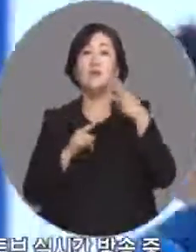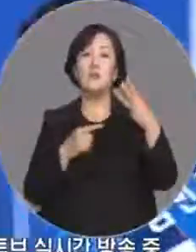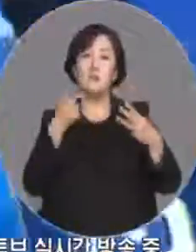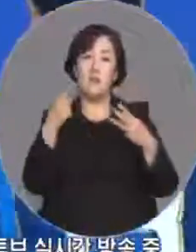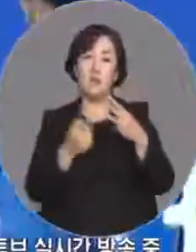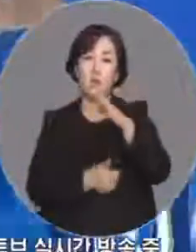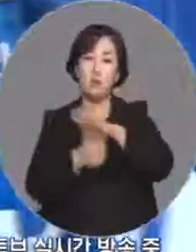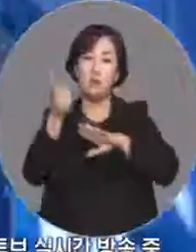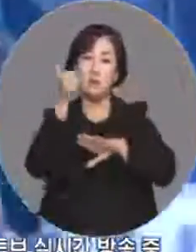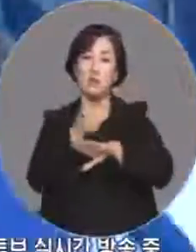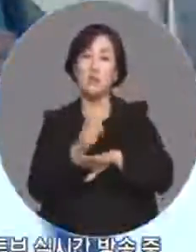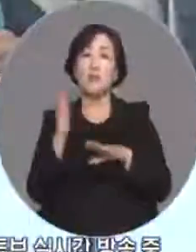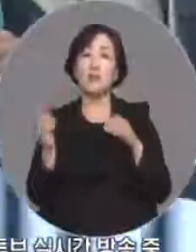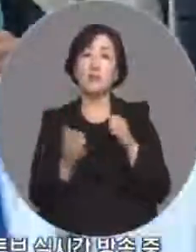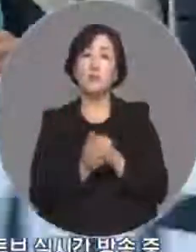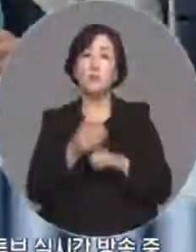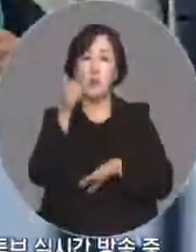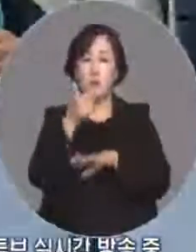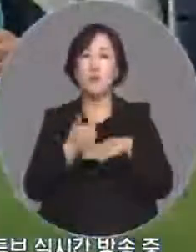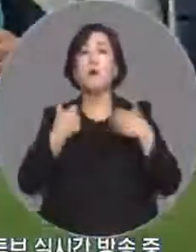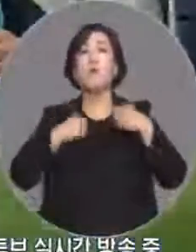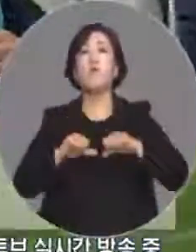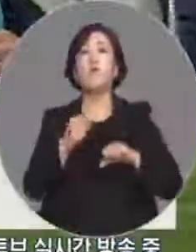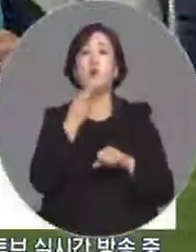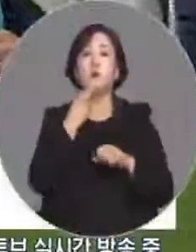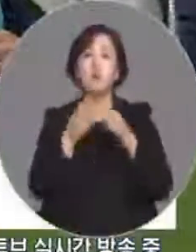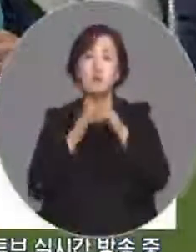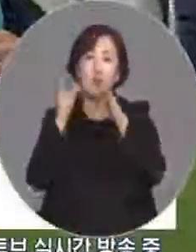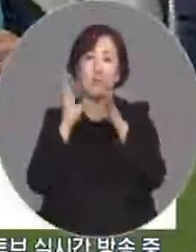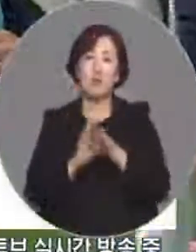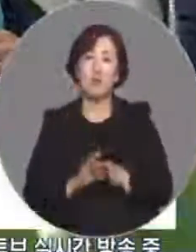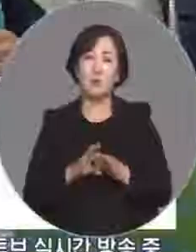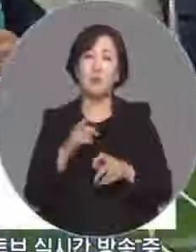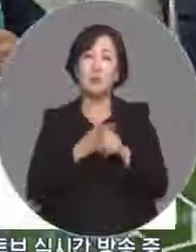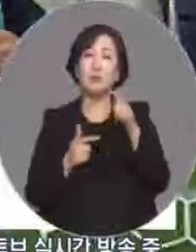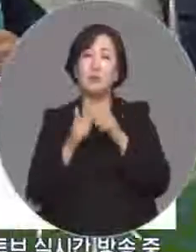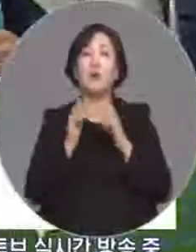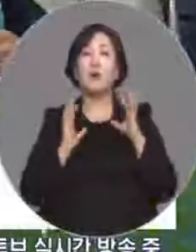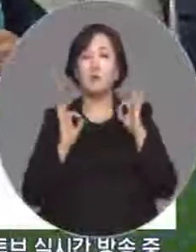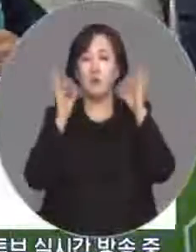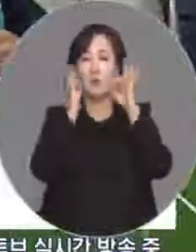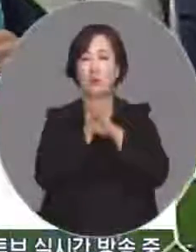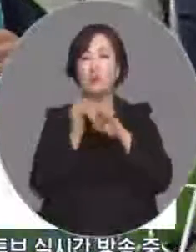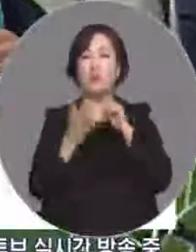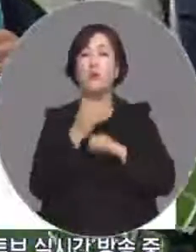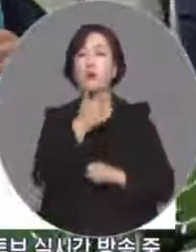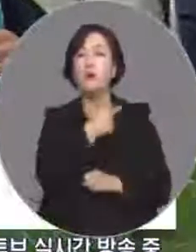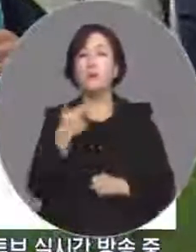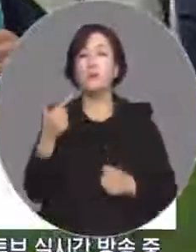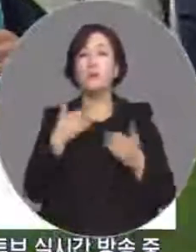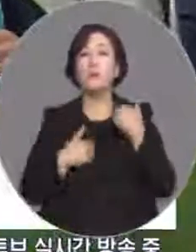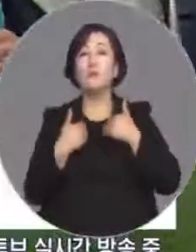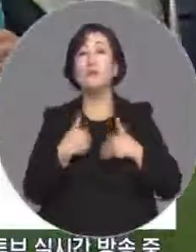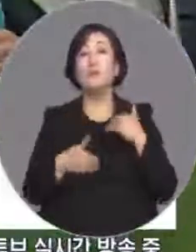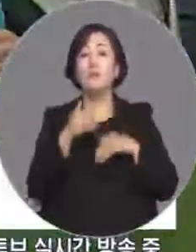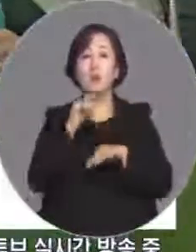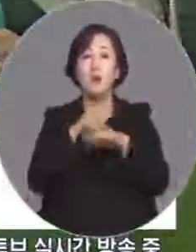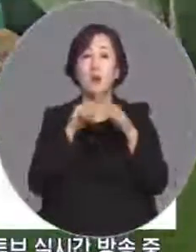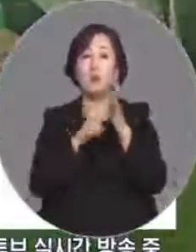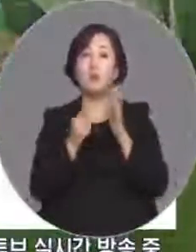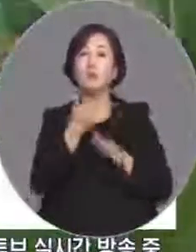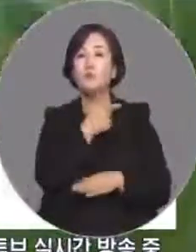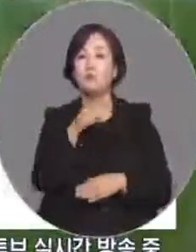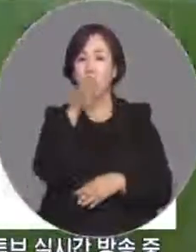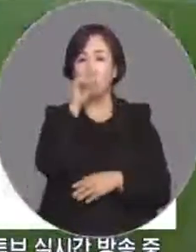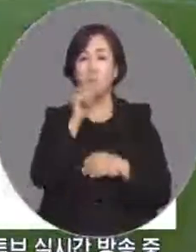승리했습니다. 끝까지 포기하지 않고 대승을 거두게 돼서 너무나도 기쁘고 그리고 제일 짜릿한